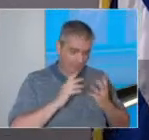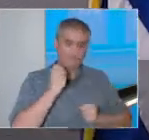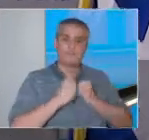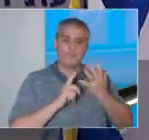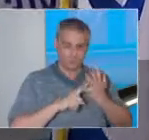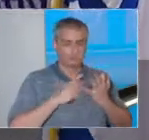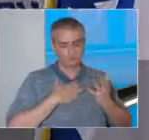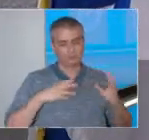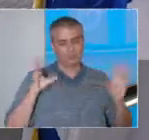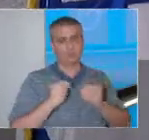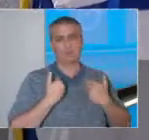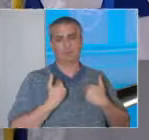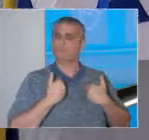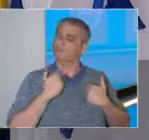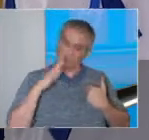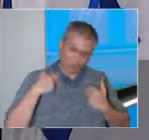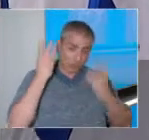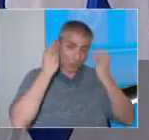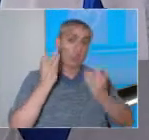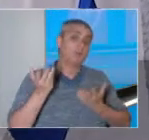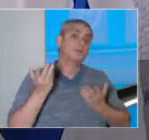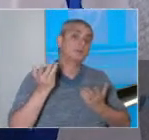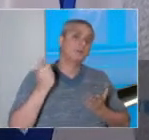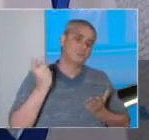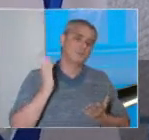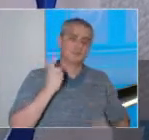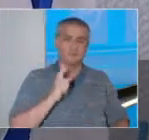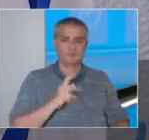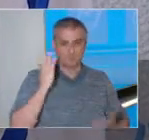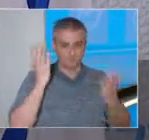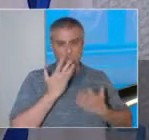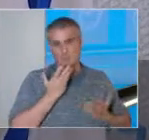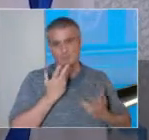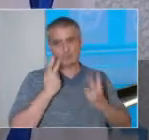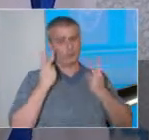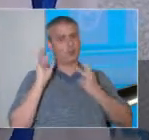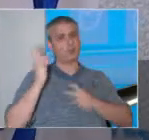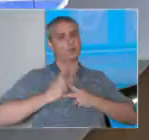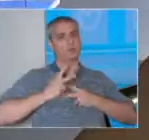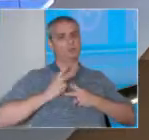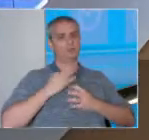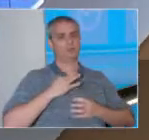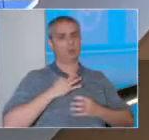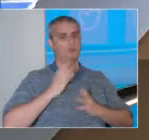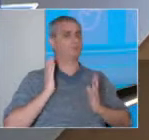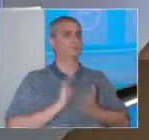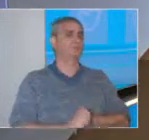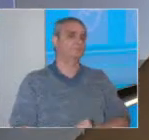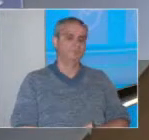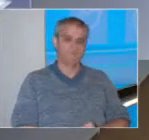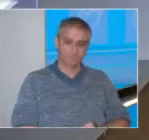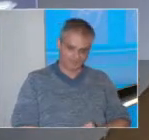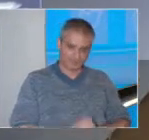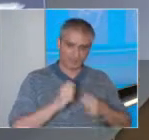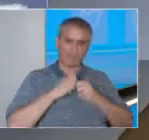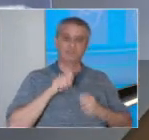מרץ, ירצו לשבת איתנו, וגם יכול להיות שהחרדים, אבל הם יצטרכו להסכים לעקרונות, ולעקרונות ברזל שלנו שלא נסתמן. אוקיי,